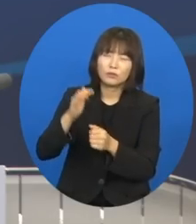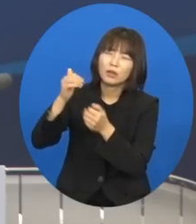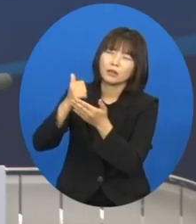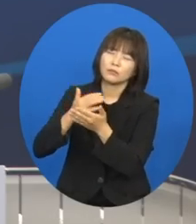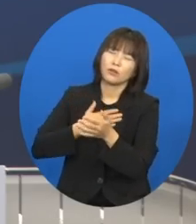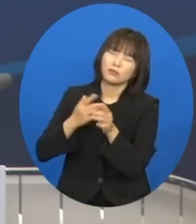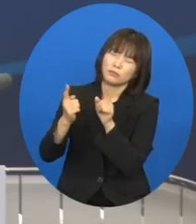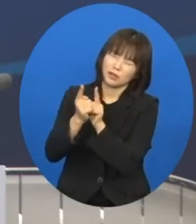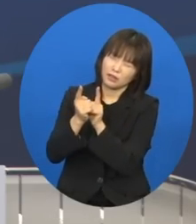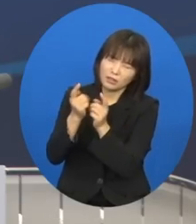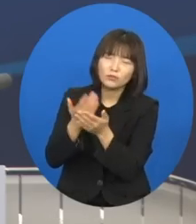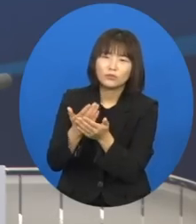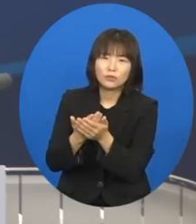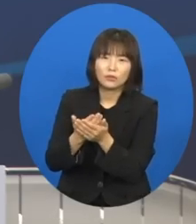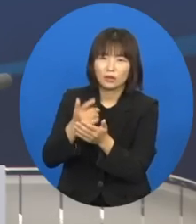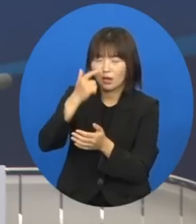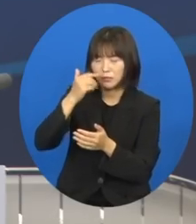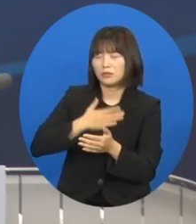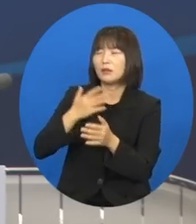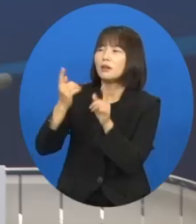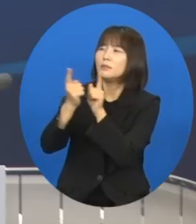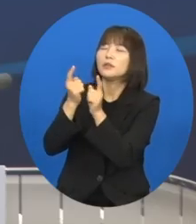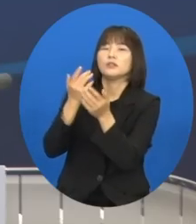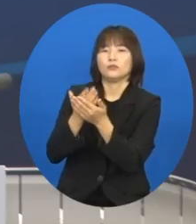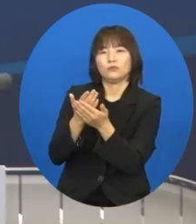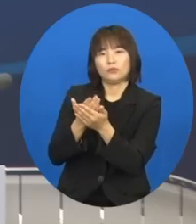만나주세요. 아버지 만나주세요.